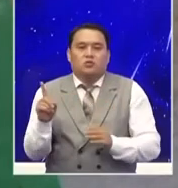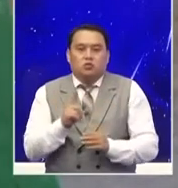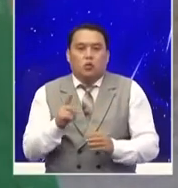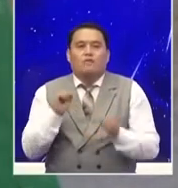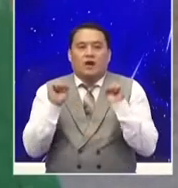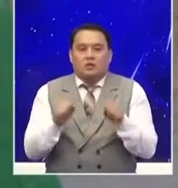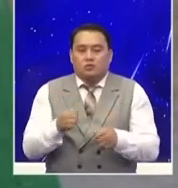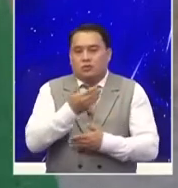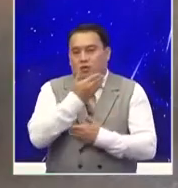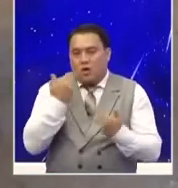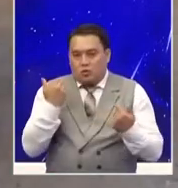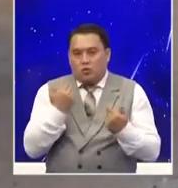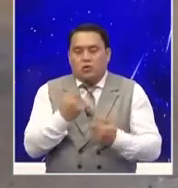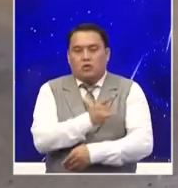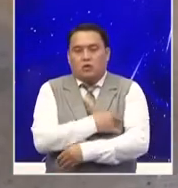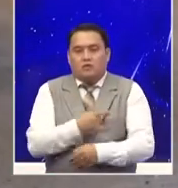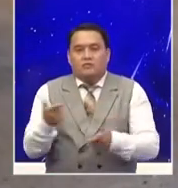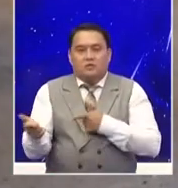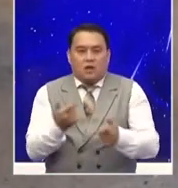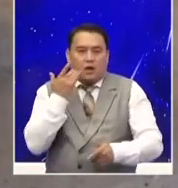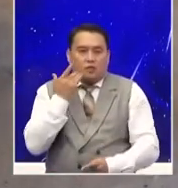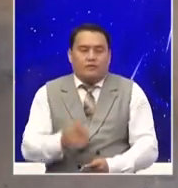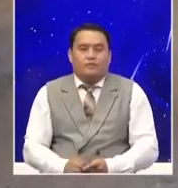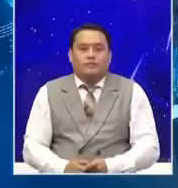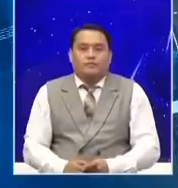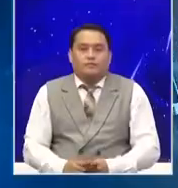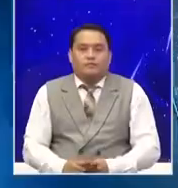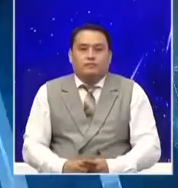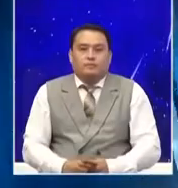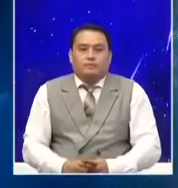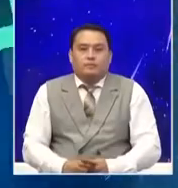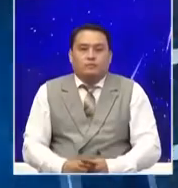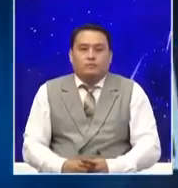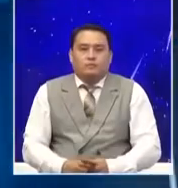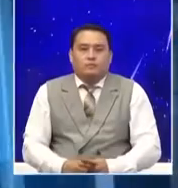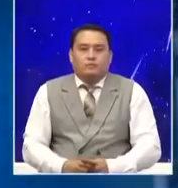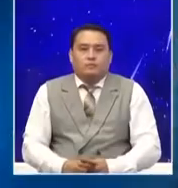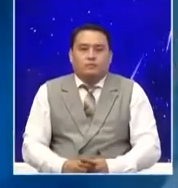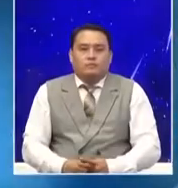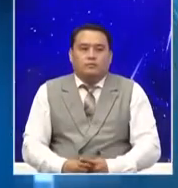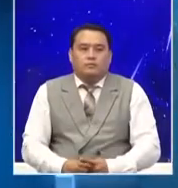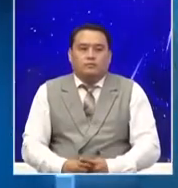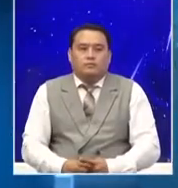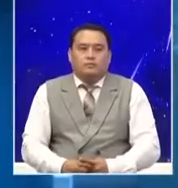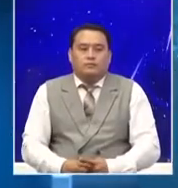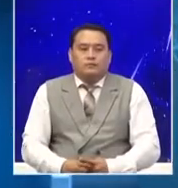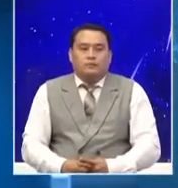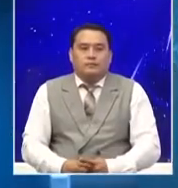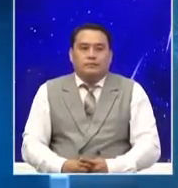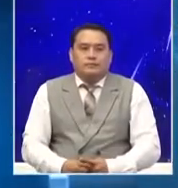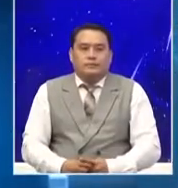такой возможности не будет, дежурные группы всегда готовы прийти на помощь. Айнур Мирханова, Айдос Калиев, телеканал ЖТСУ Талдыкурган.